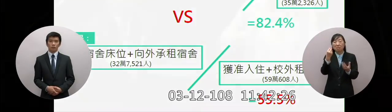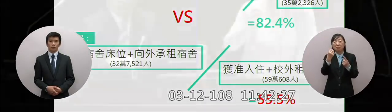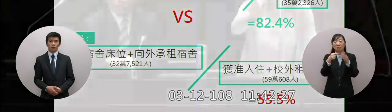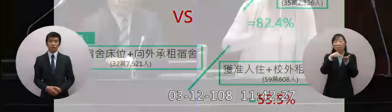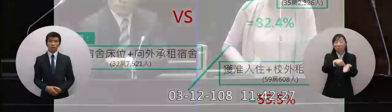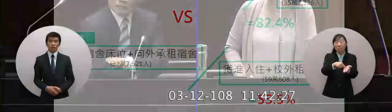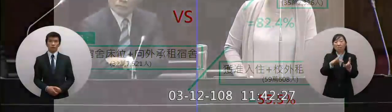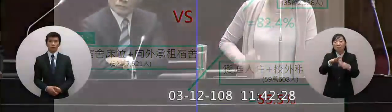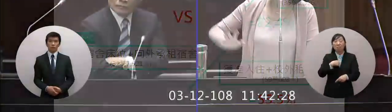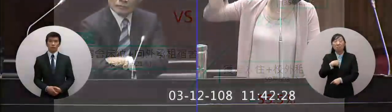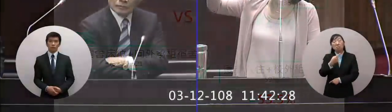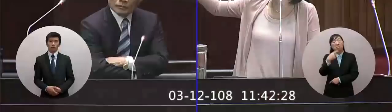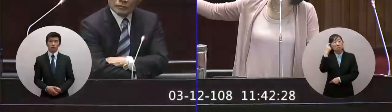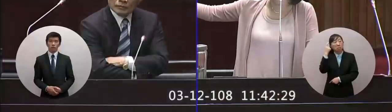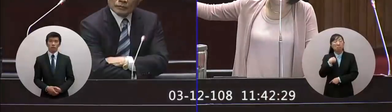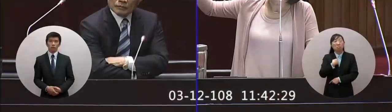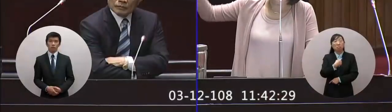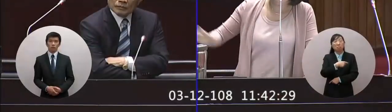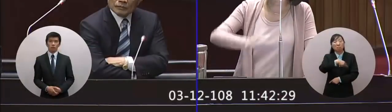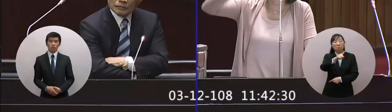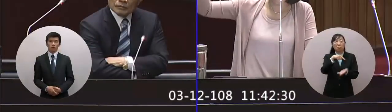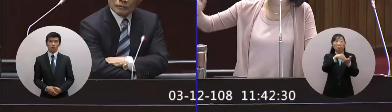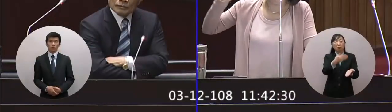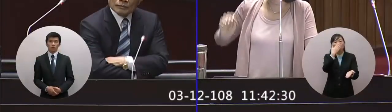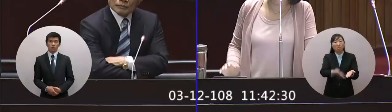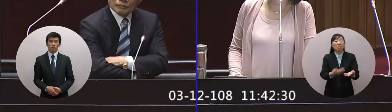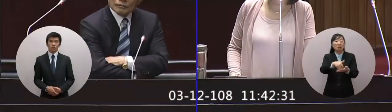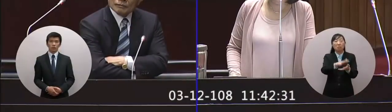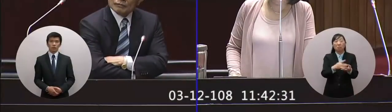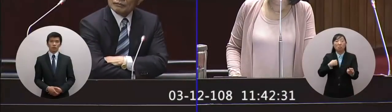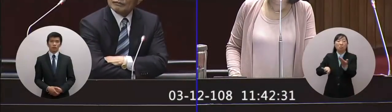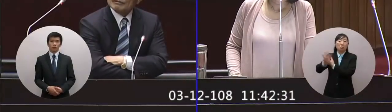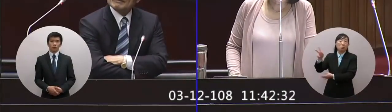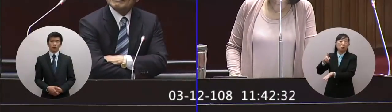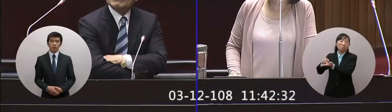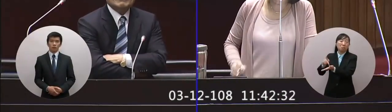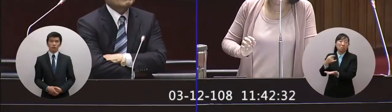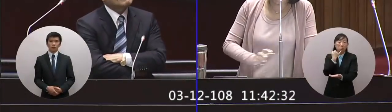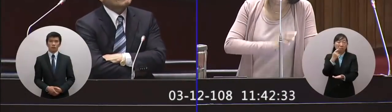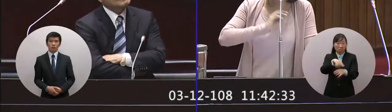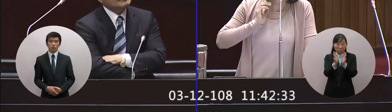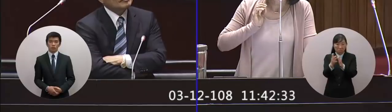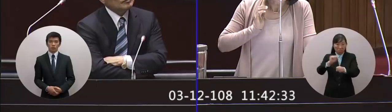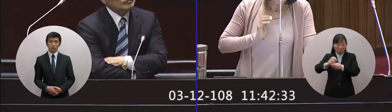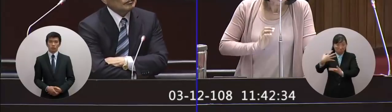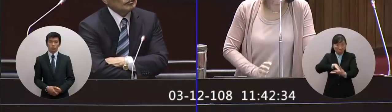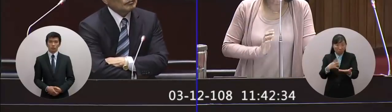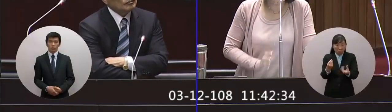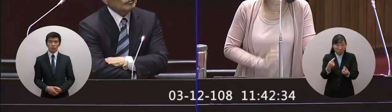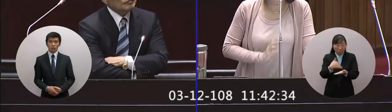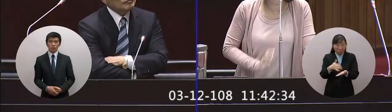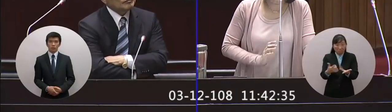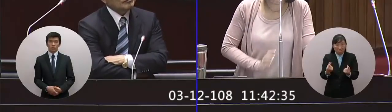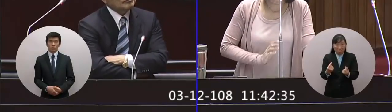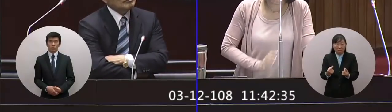说我根本租不到宿舍，自己到外面租屋的，也当作一个计算的标准。换言之，我们应当